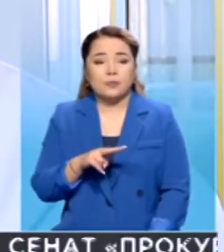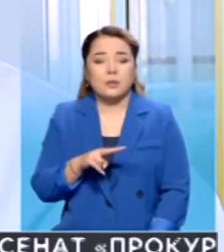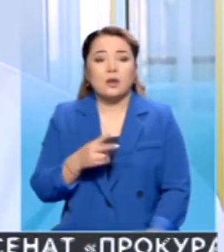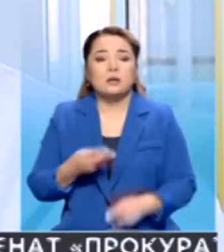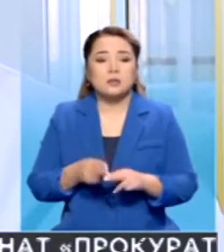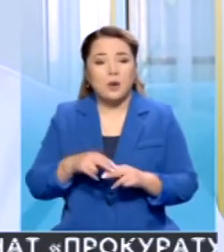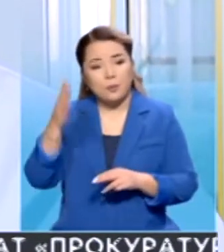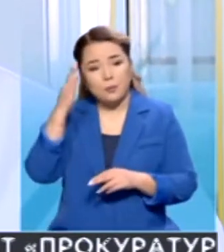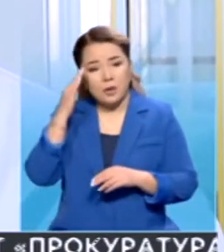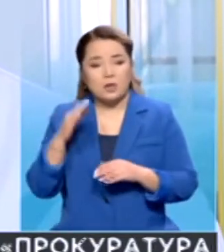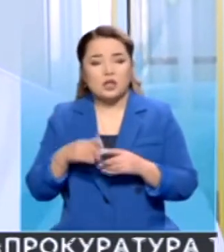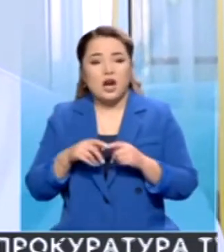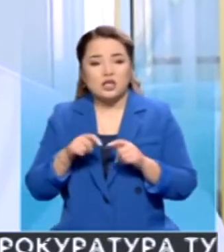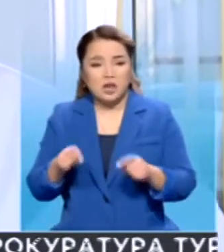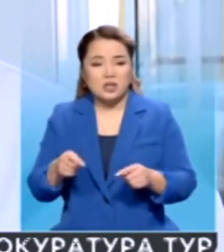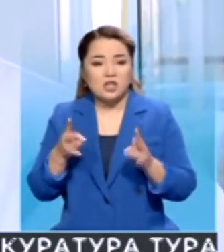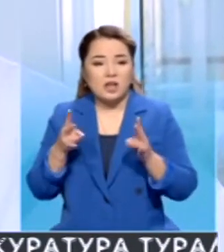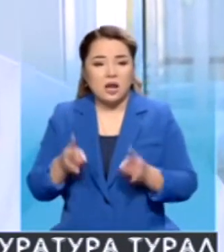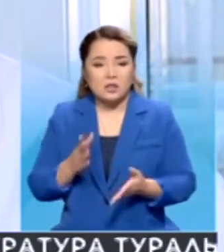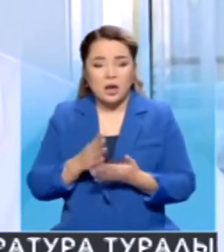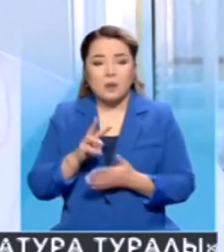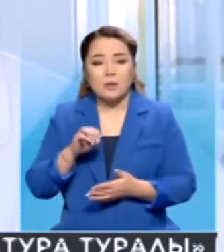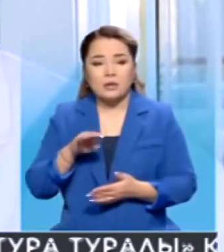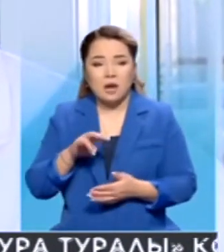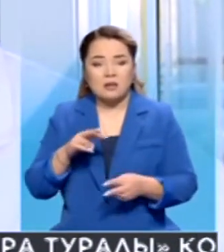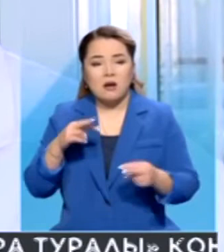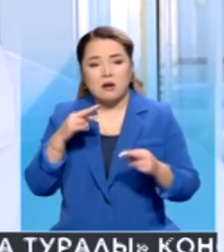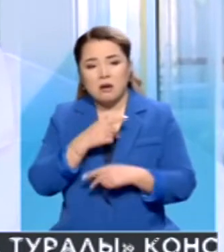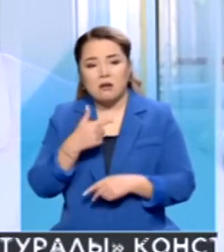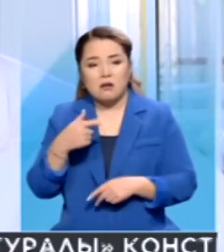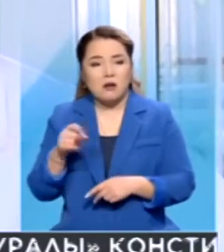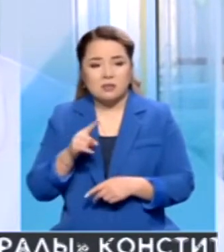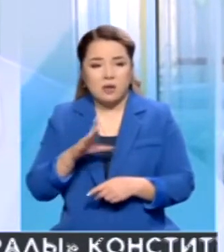Екеуінде де бас сүйек мидың ашық жарақаты бар. Метан газына қатты